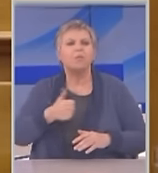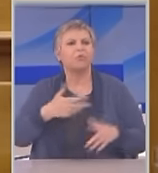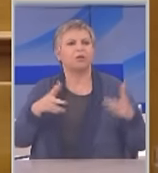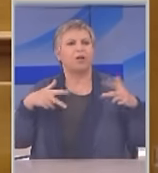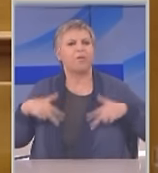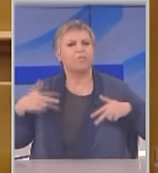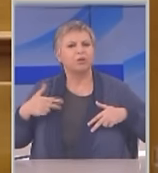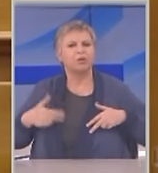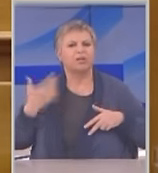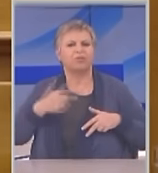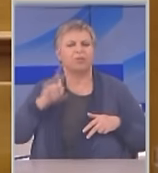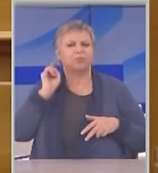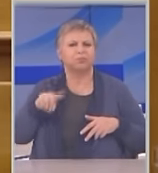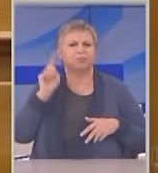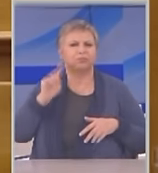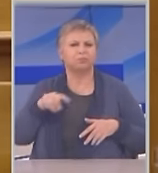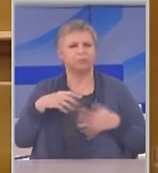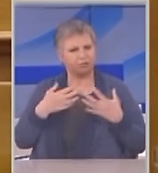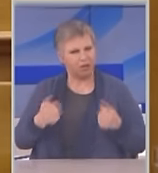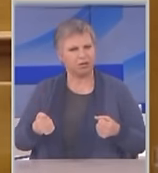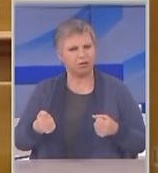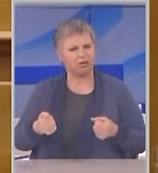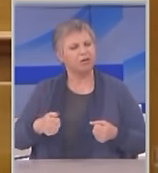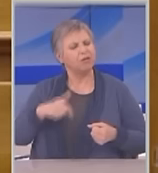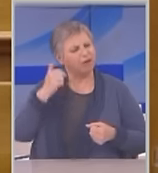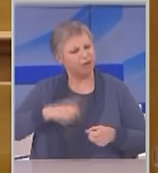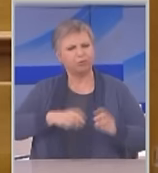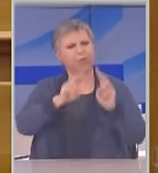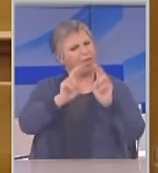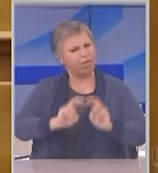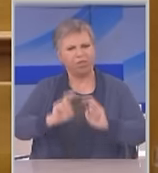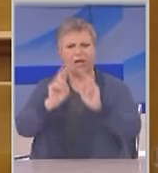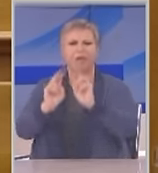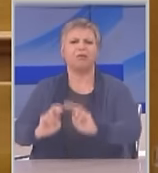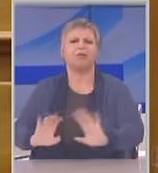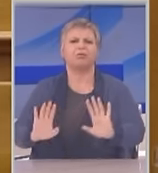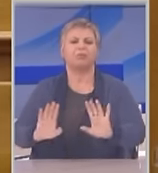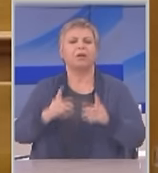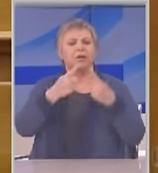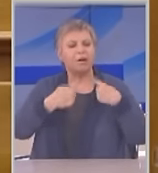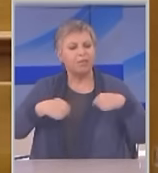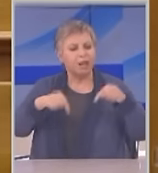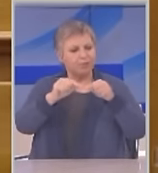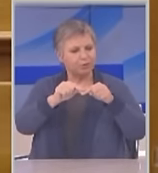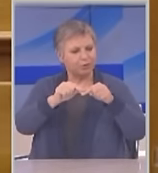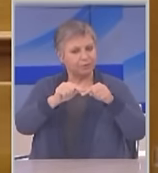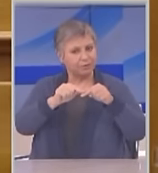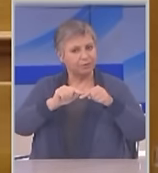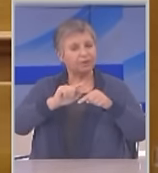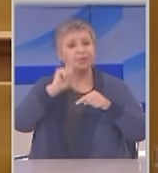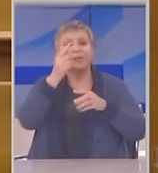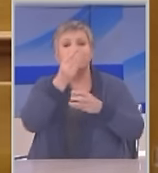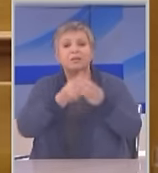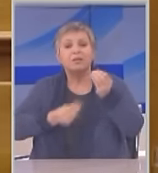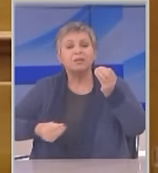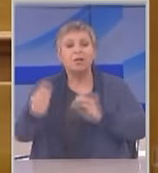σας που θα διερευνηθούν και σε αυτή την επιτροπή. Το μεγαλύτερο έγκλημα είναι η